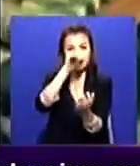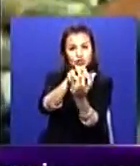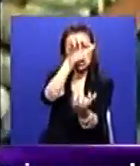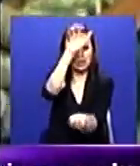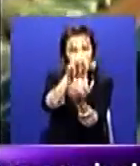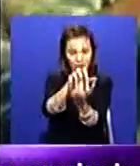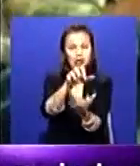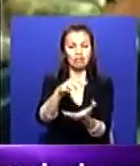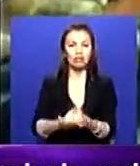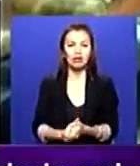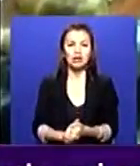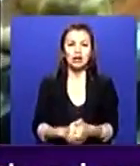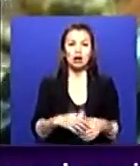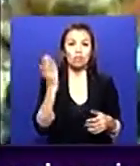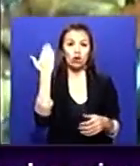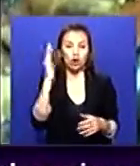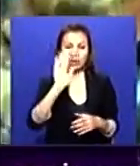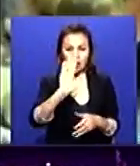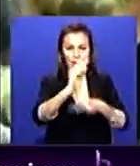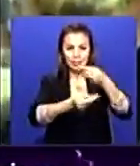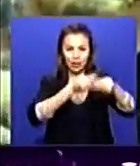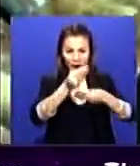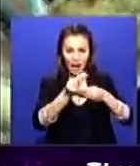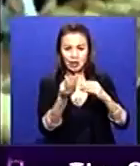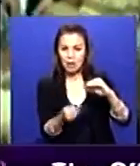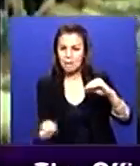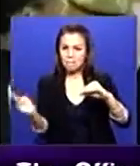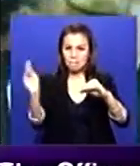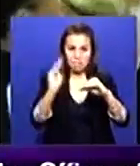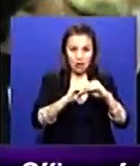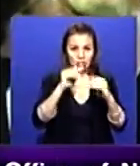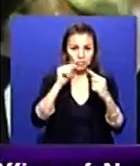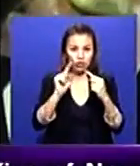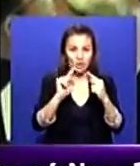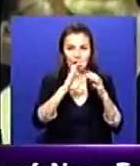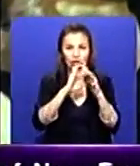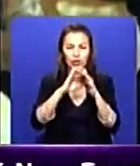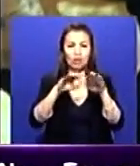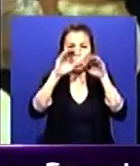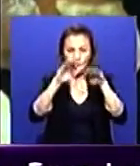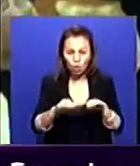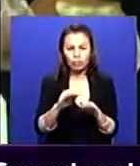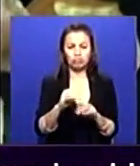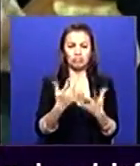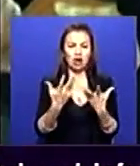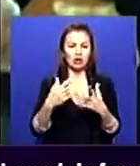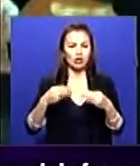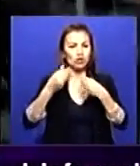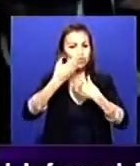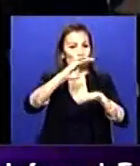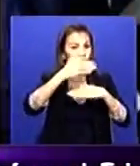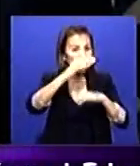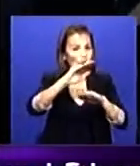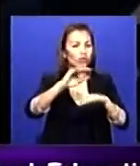ค็มจากบัญชี1ที่ห้ามค้าอย่างเด็ดขาดเป็นบัญชี2เพื่อลดข้อจำกัดในการส่งออกหนังจระเข้และผลิตภั